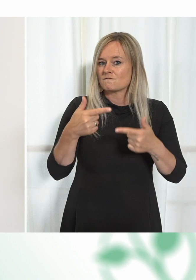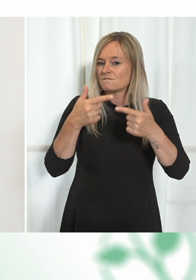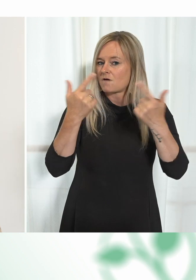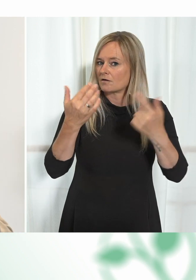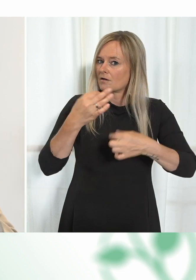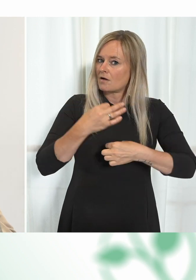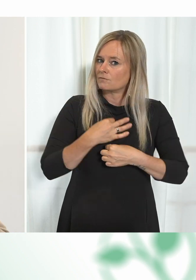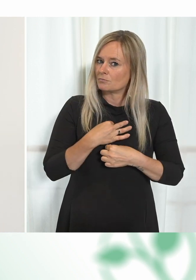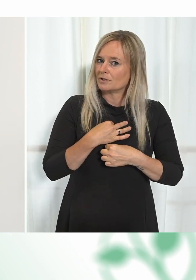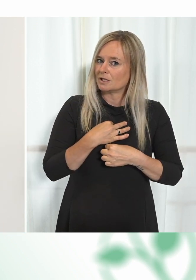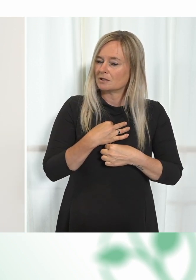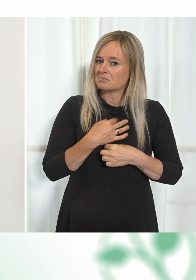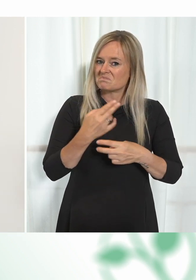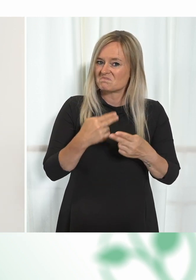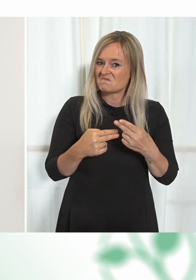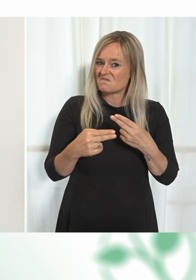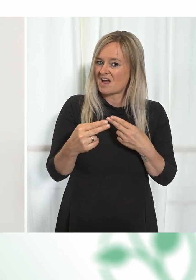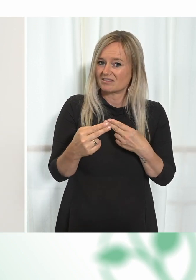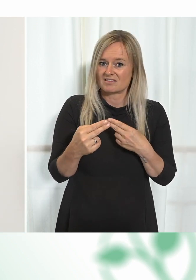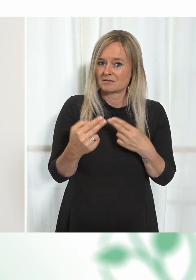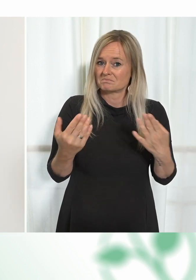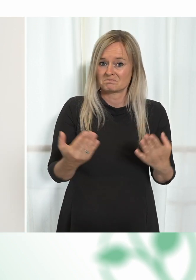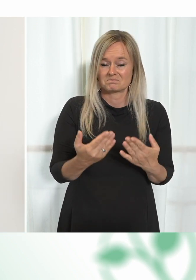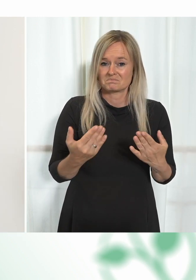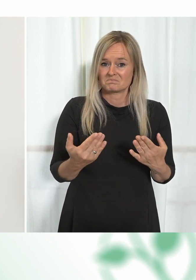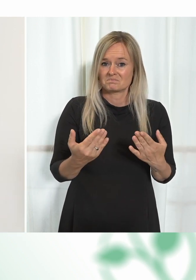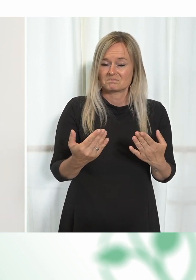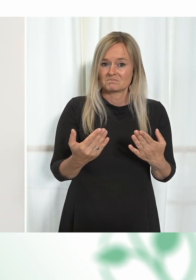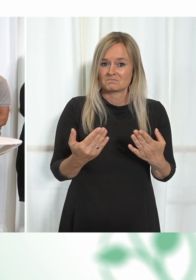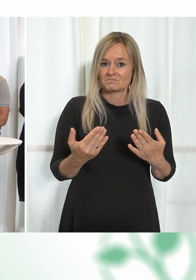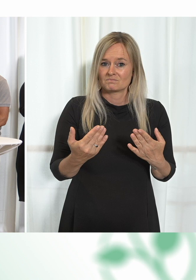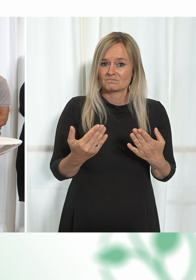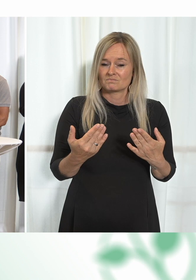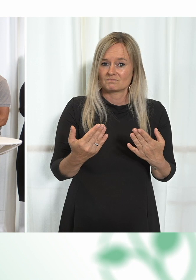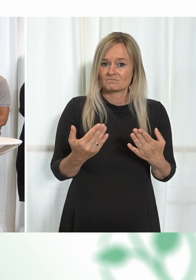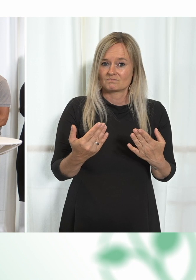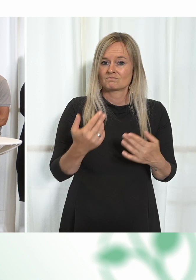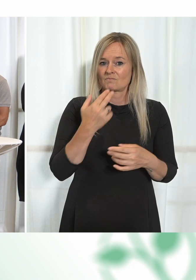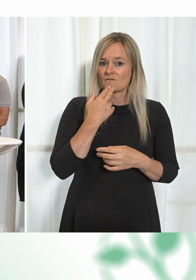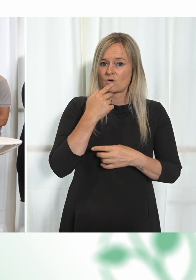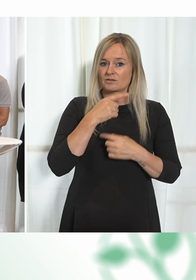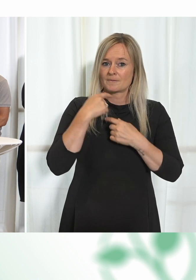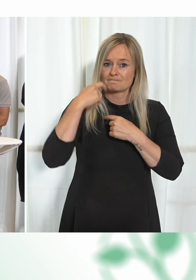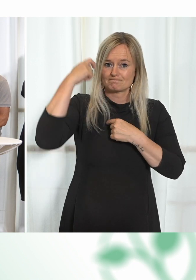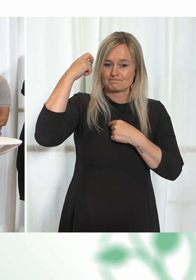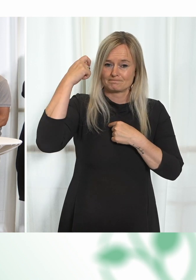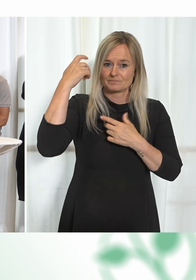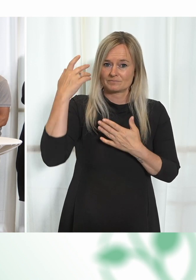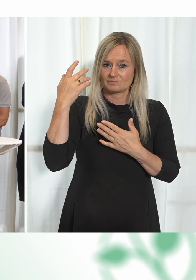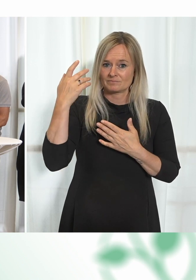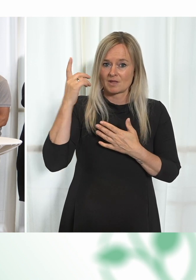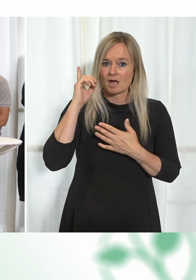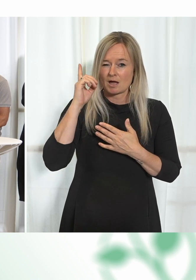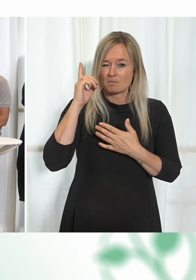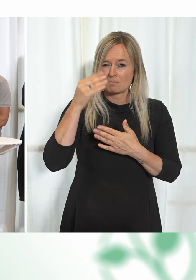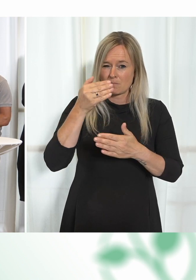wird nicht weitergehen. Und ich war sozusagen bereit, mich aufzuhängen. Und bevor ich das gemacht habe,